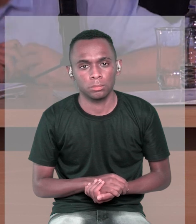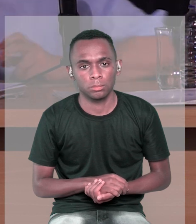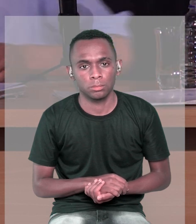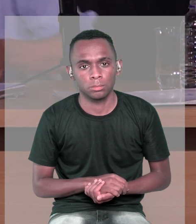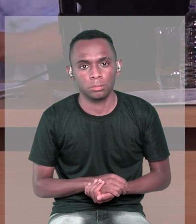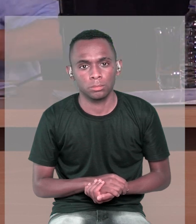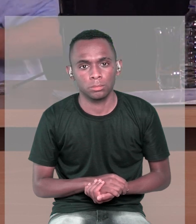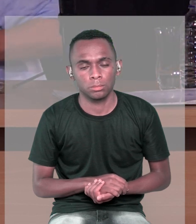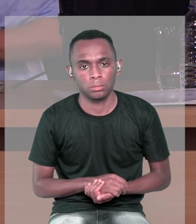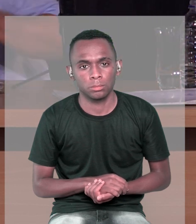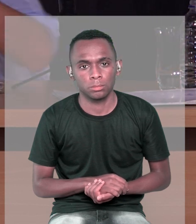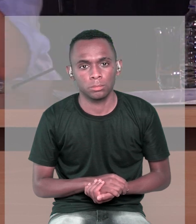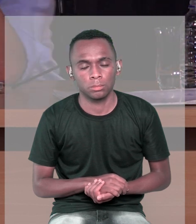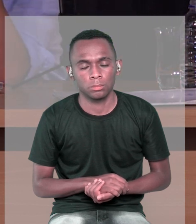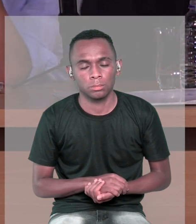Je sais pas se...